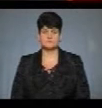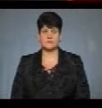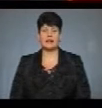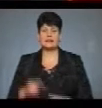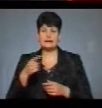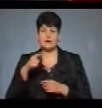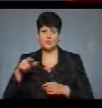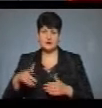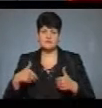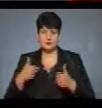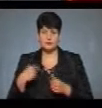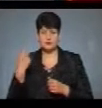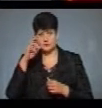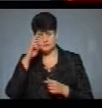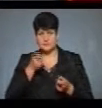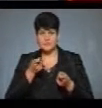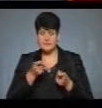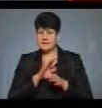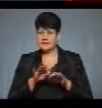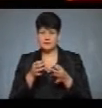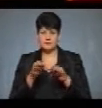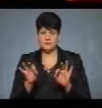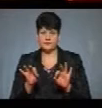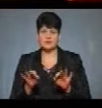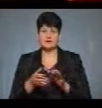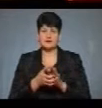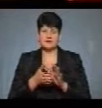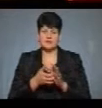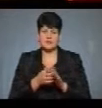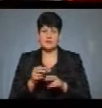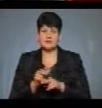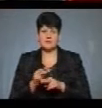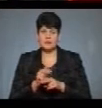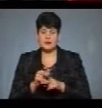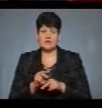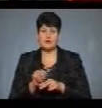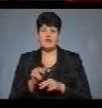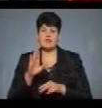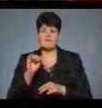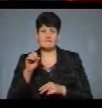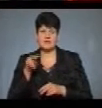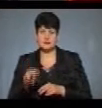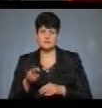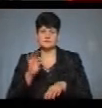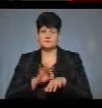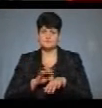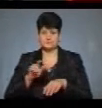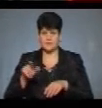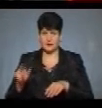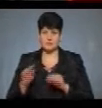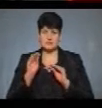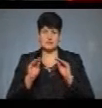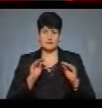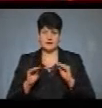Тернополяни звернулися до облдержадміністрації не допустити дефіциту медикаментів для лікування ВІЛ-позитивних людей. Перед будівлею виставили ялинку з упаковками